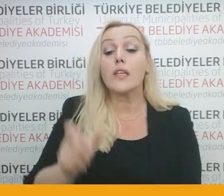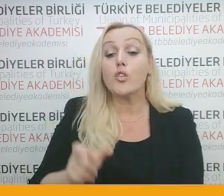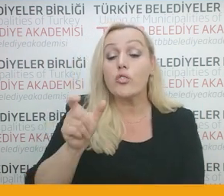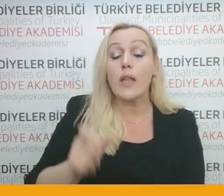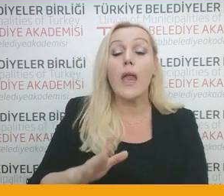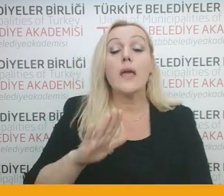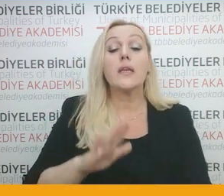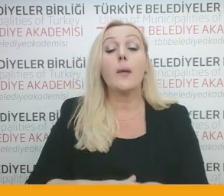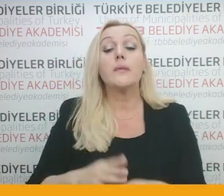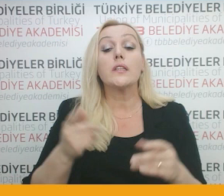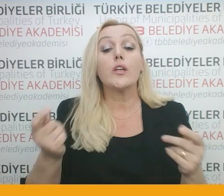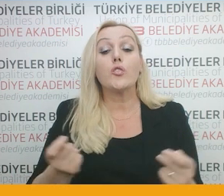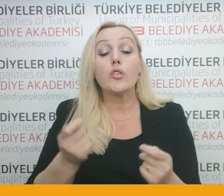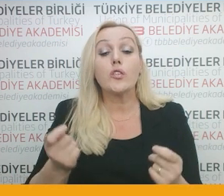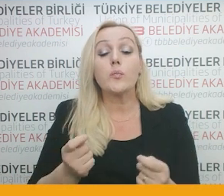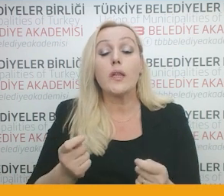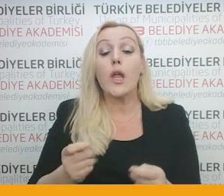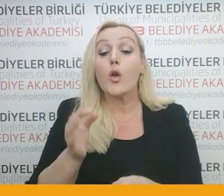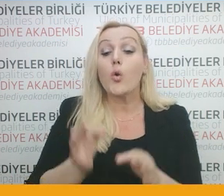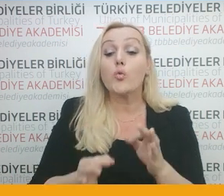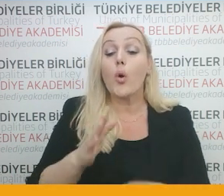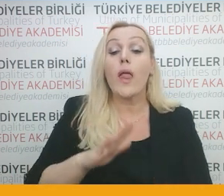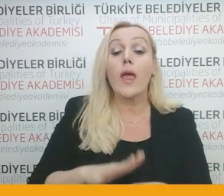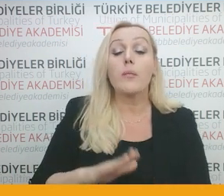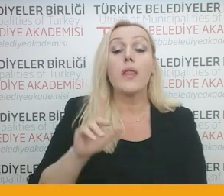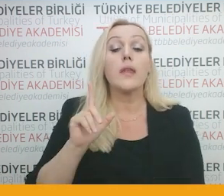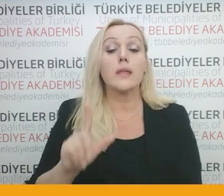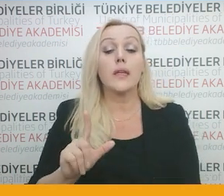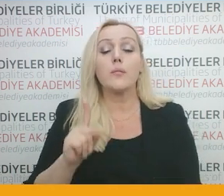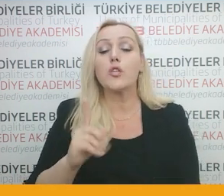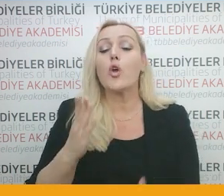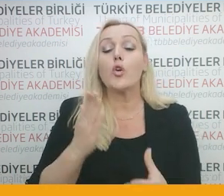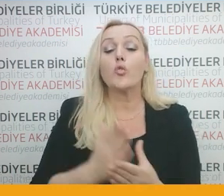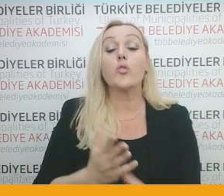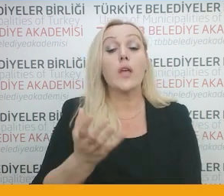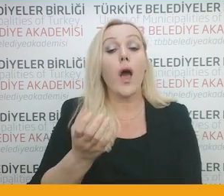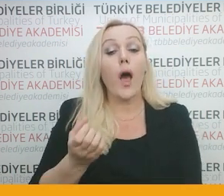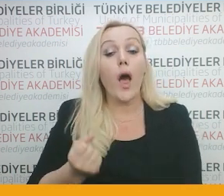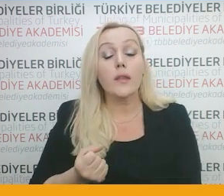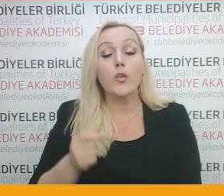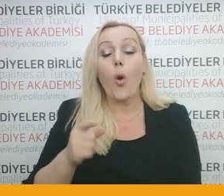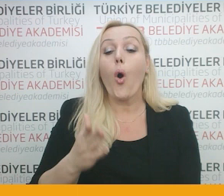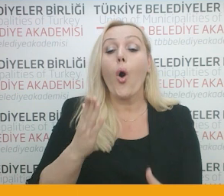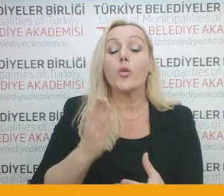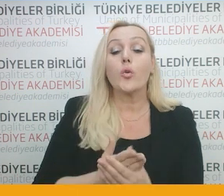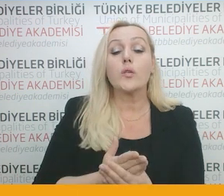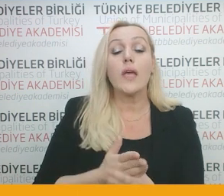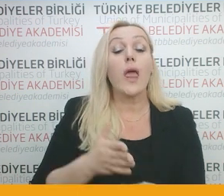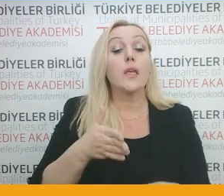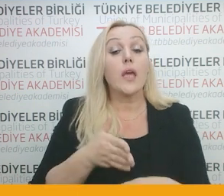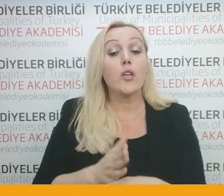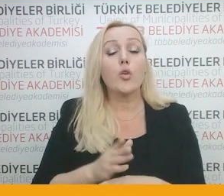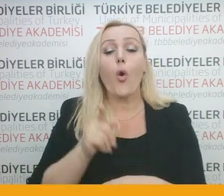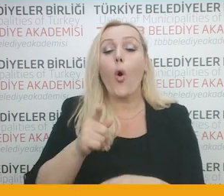işlemden önceki işlemleri de kontrol edeceklerdir diyor. Yani bir dosyayı aldınız, o dosyayı gerçekleştiriyorsunuz, o